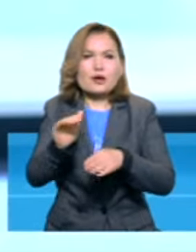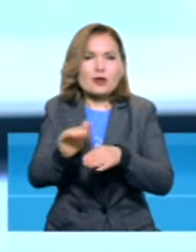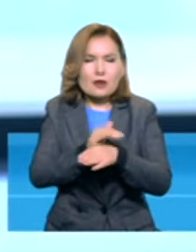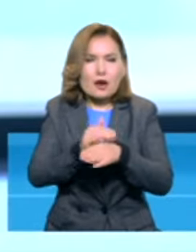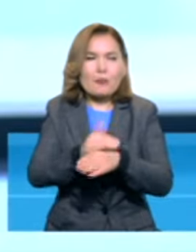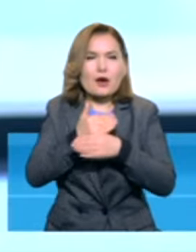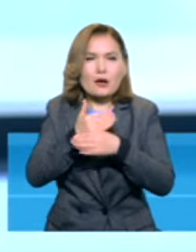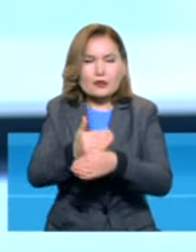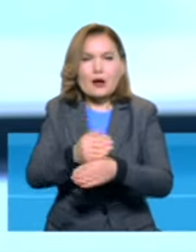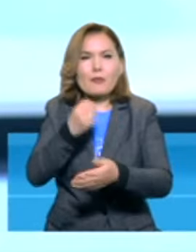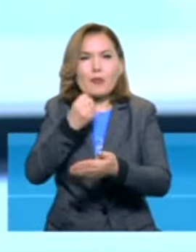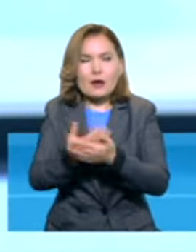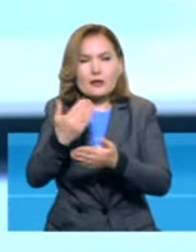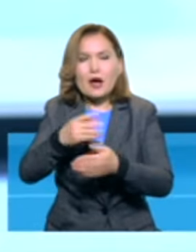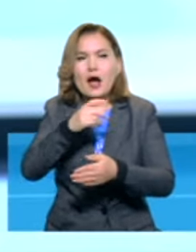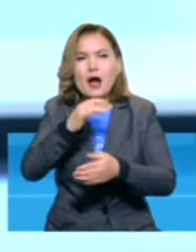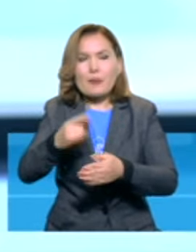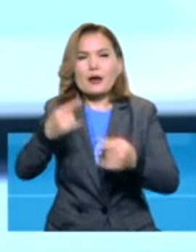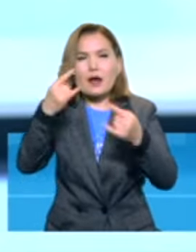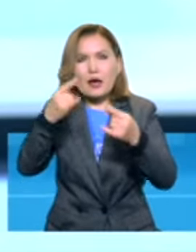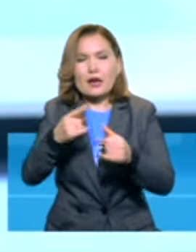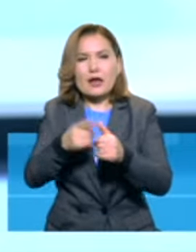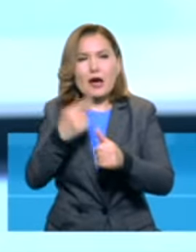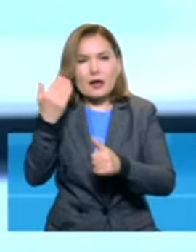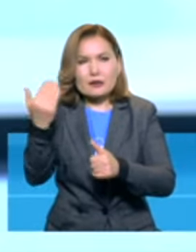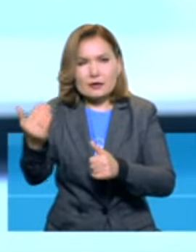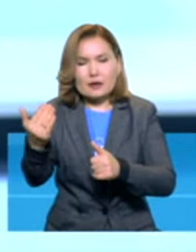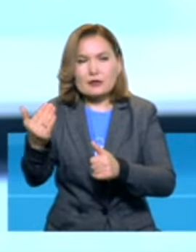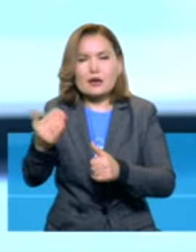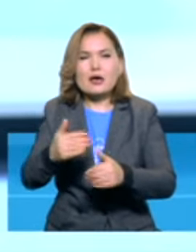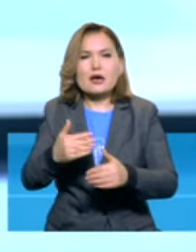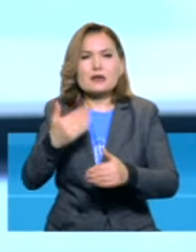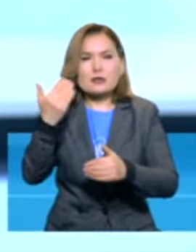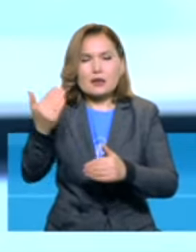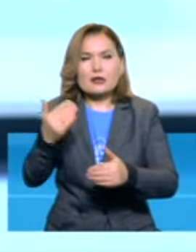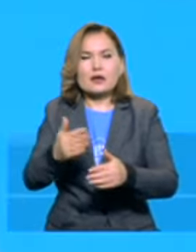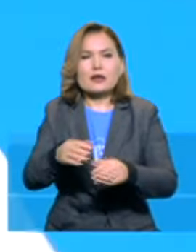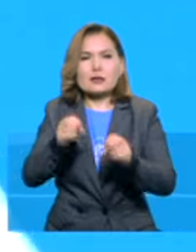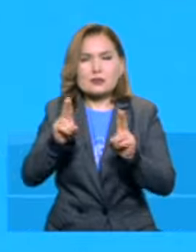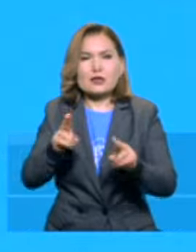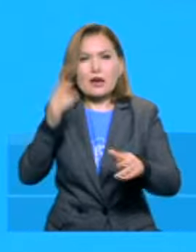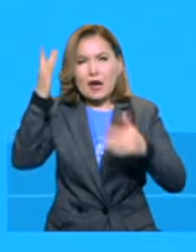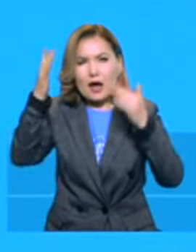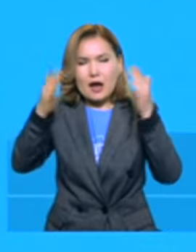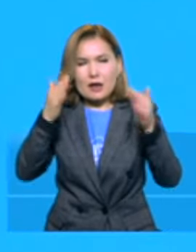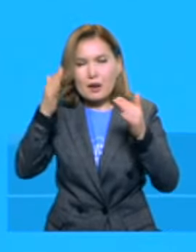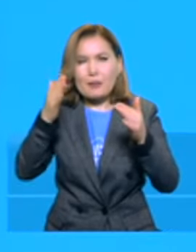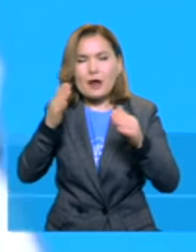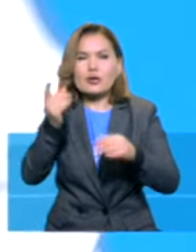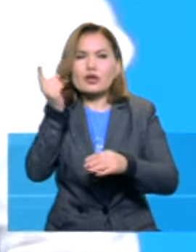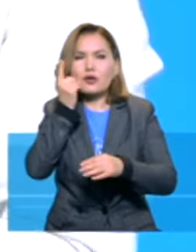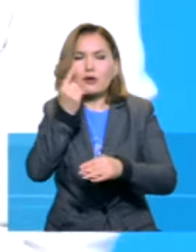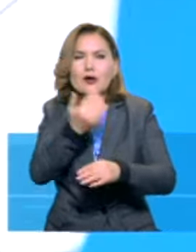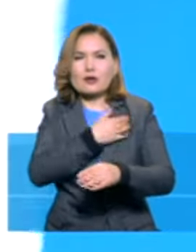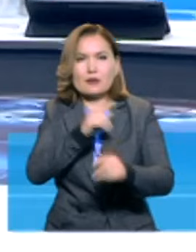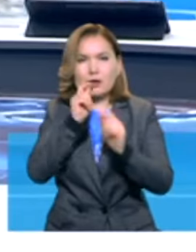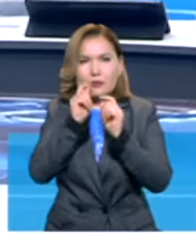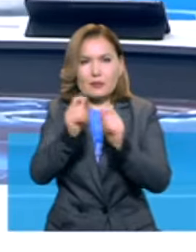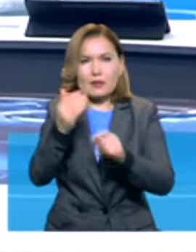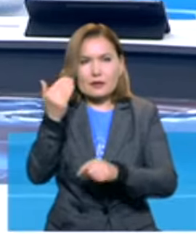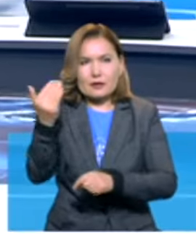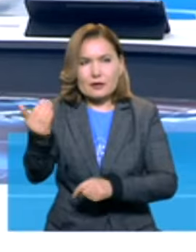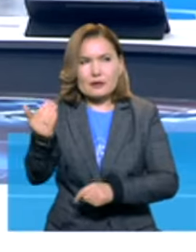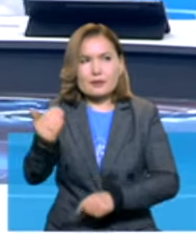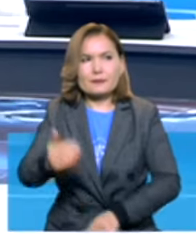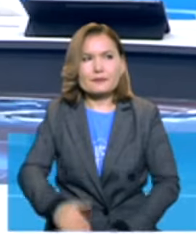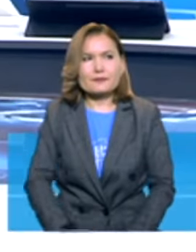жақсылығыңызды бағалап, хабар агенттігінің атынан сізге сіз армандаған смартфонды сыйлағым келіп отыр. Мінекей,